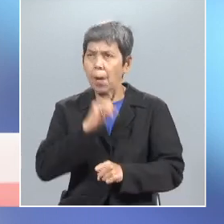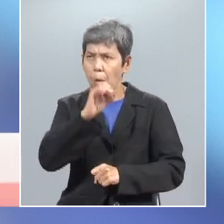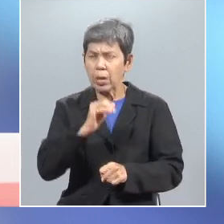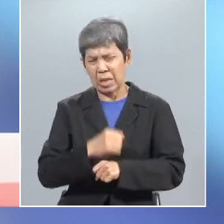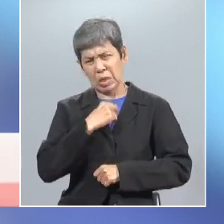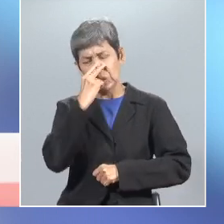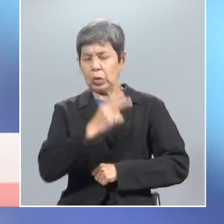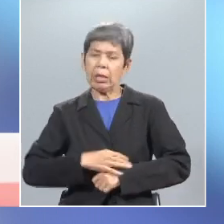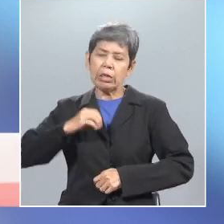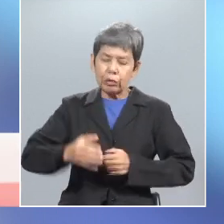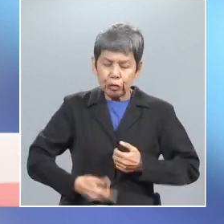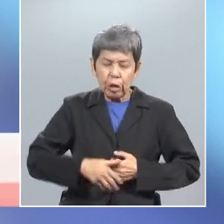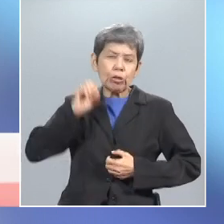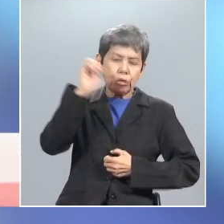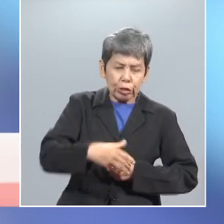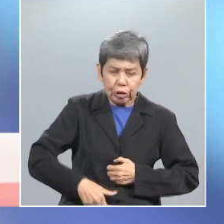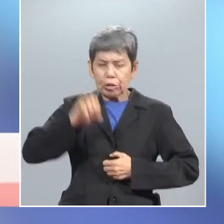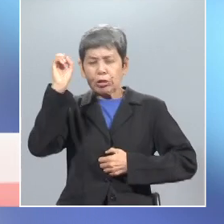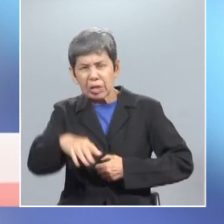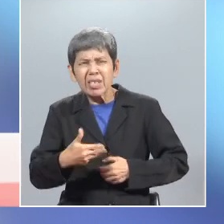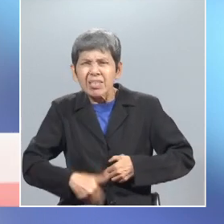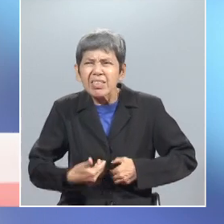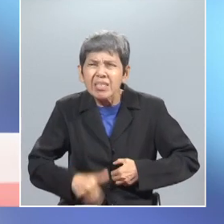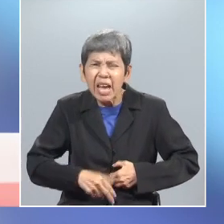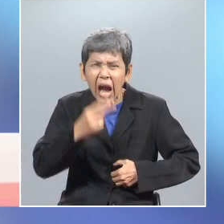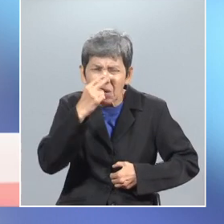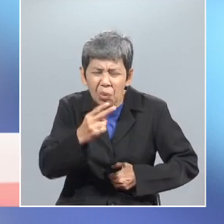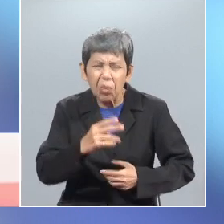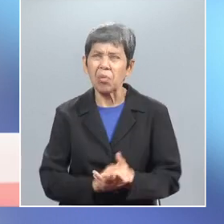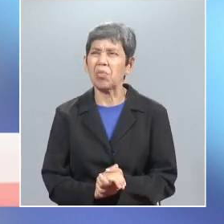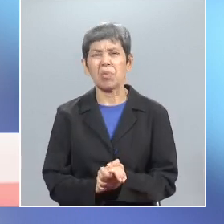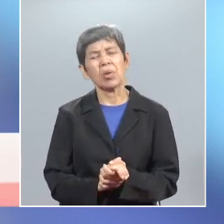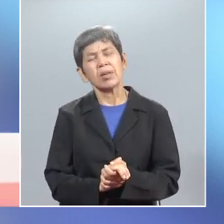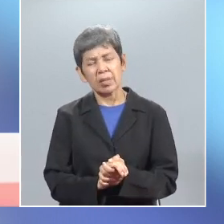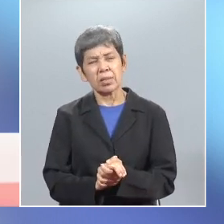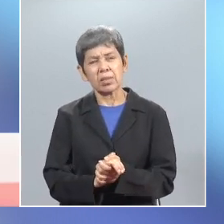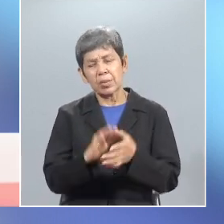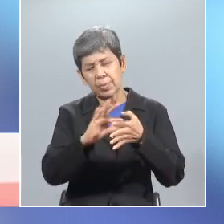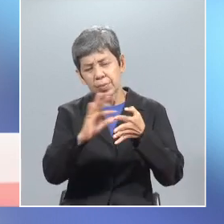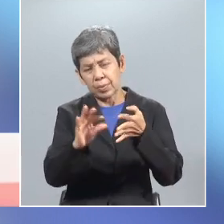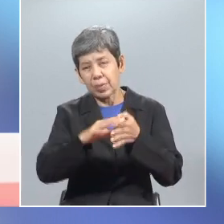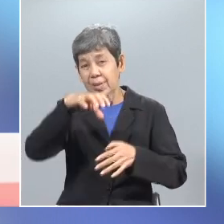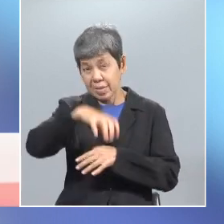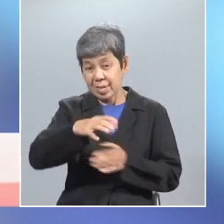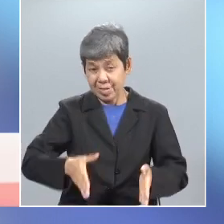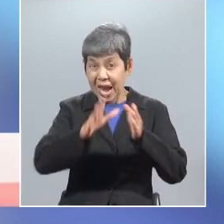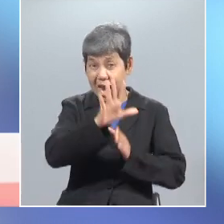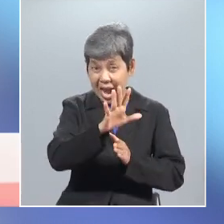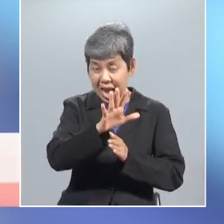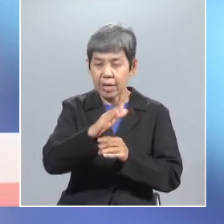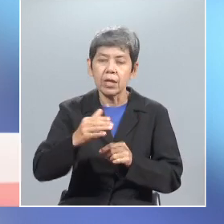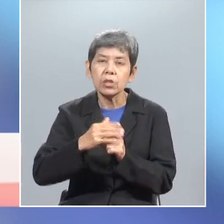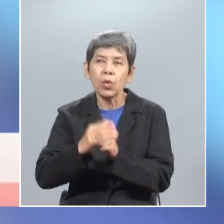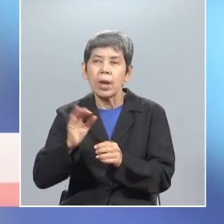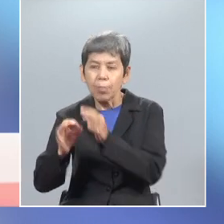าดูความมักง่ายของคนนี่คือถุงปัสสาวะนะคะพิกัดก็คือเอื้อ1ตึก5โยนมาจากทางหนี